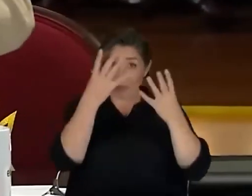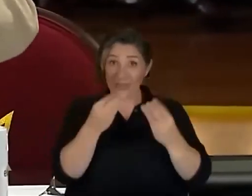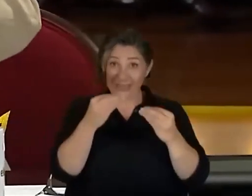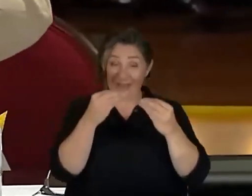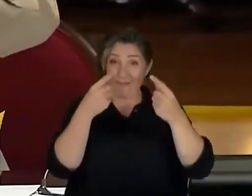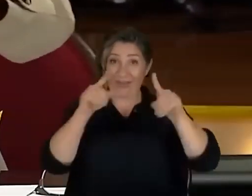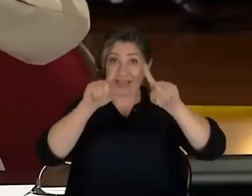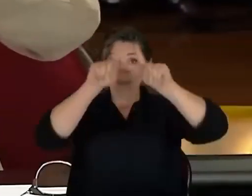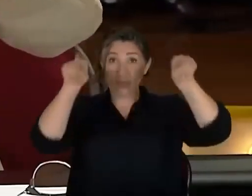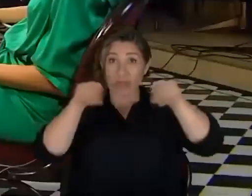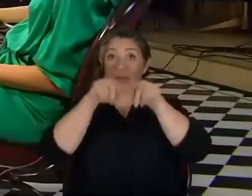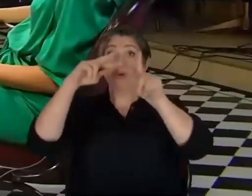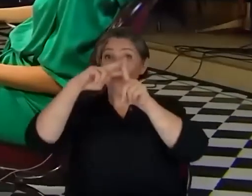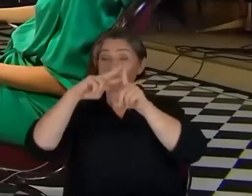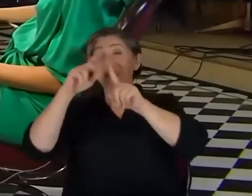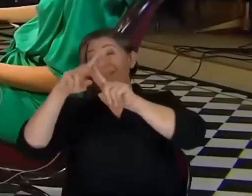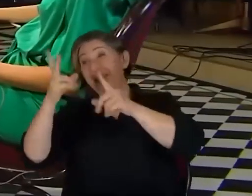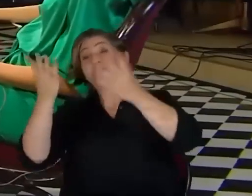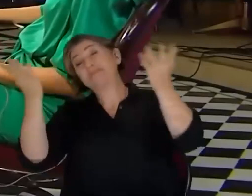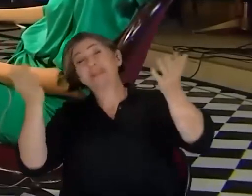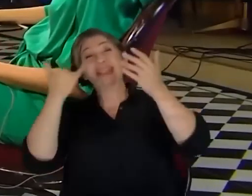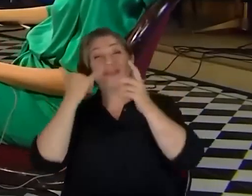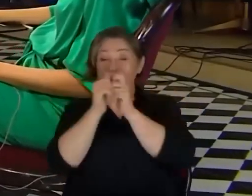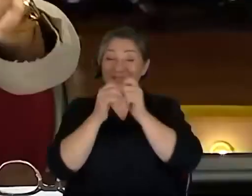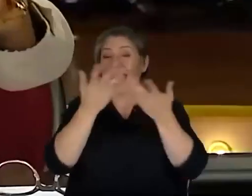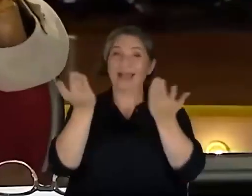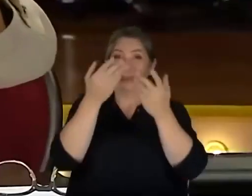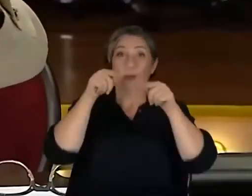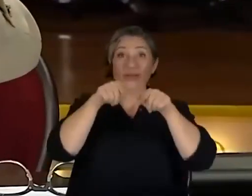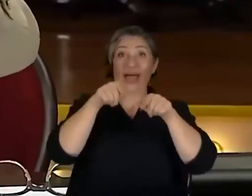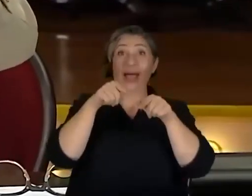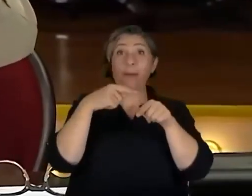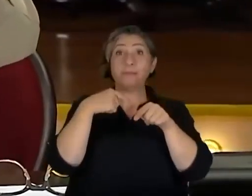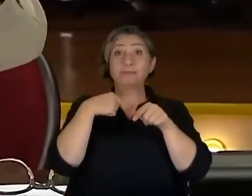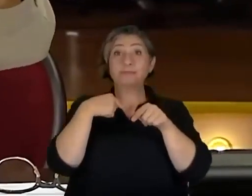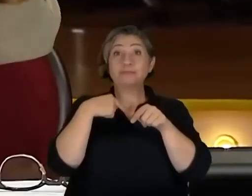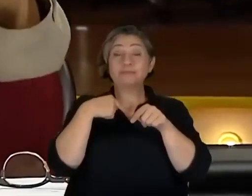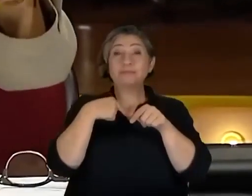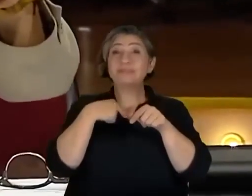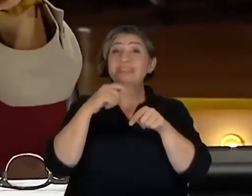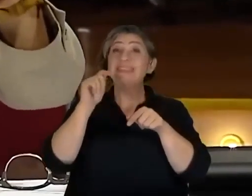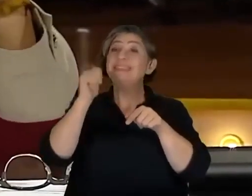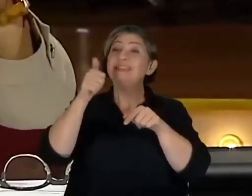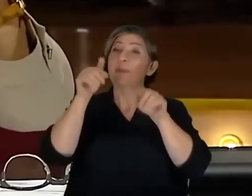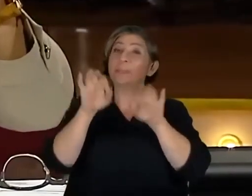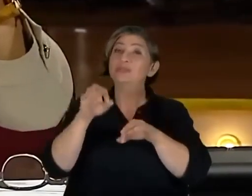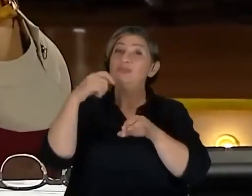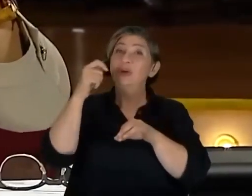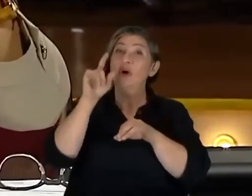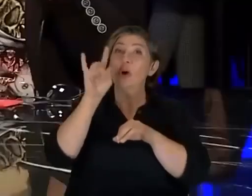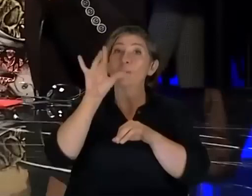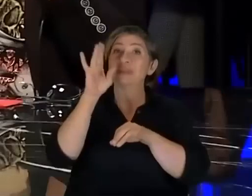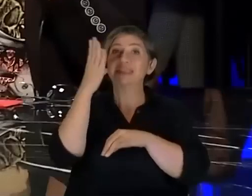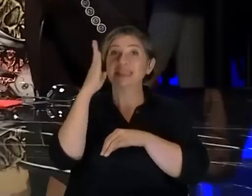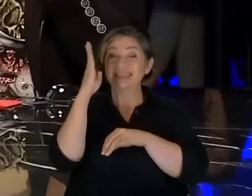ya. Farklı monitörlerde işte şurada burada telefonda bilmem ne falan. Biz ne zaman başlıyor film?